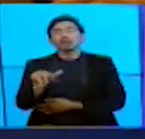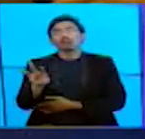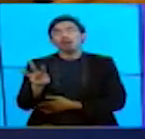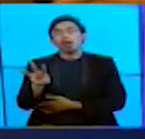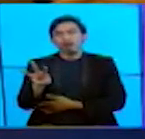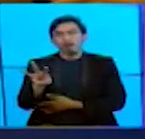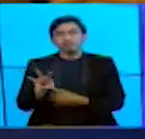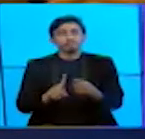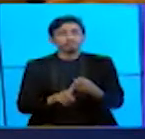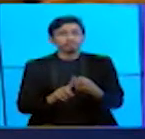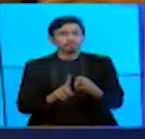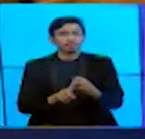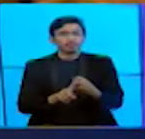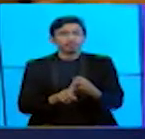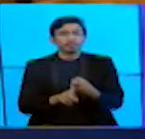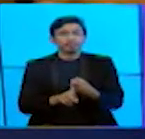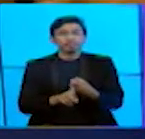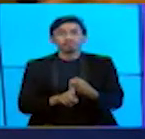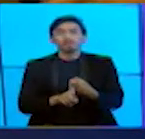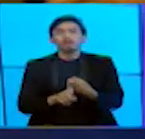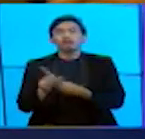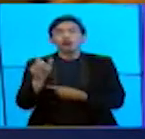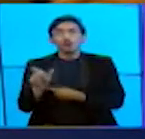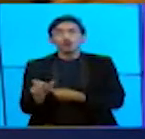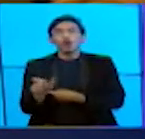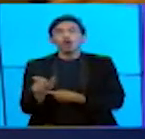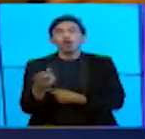Pertama, sebagai penerima,